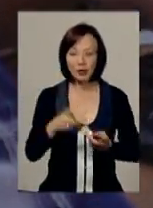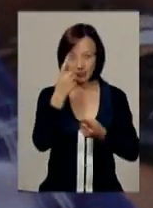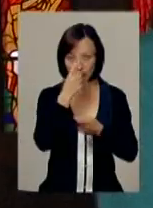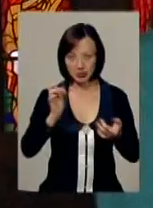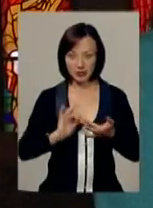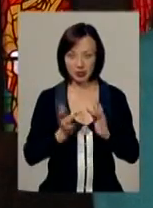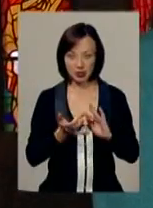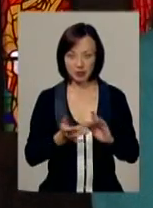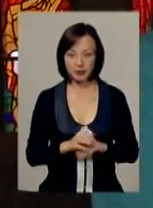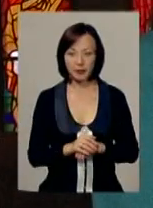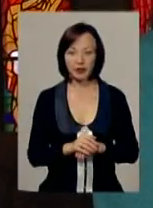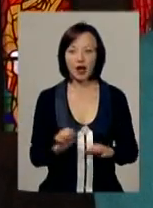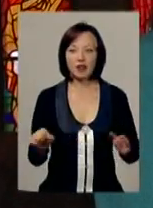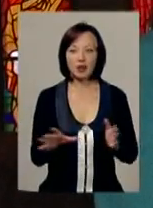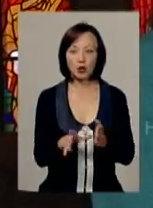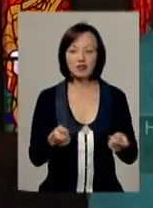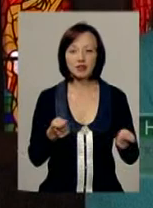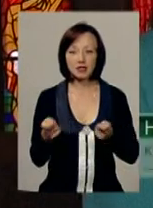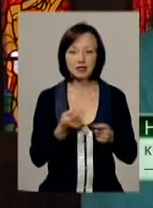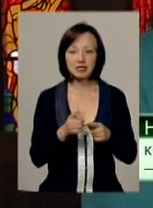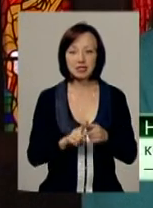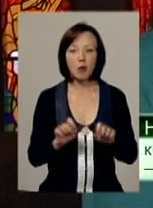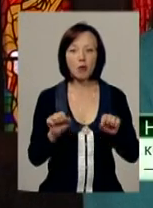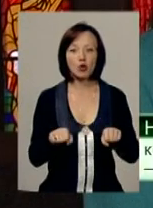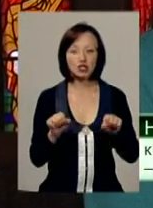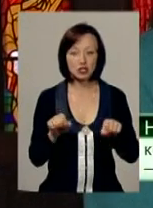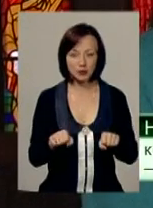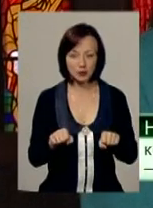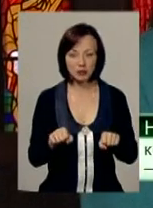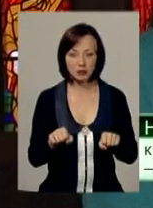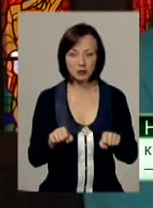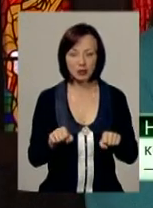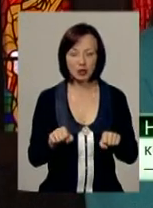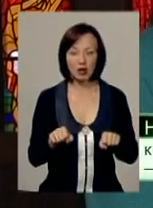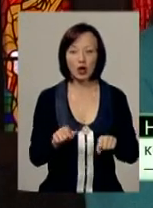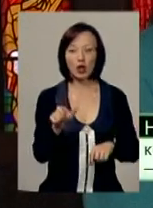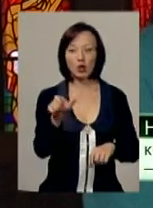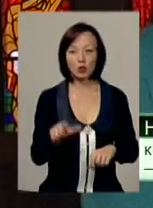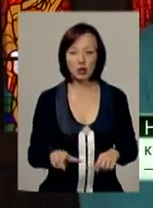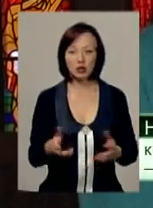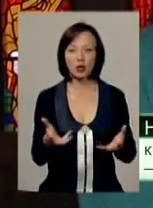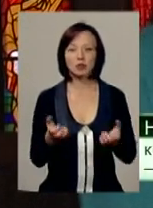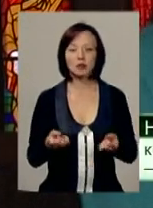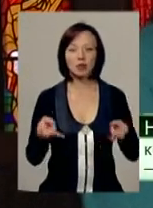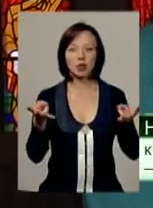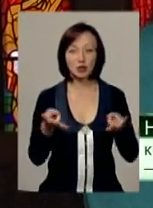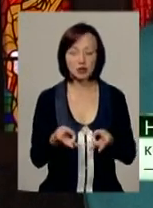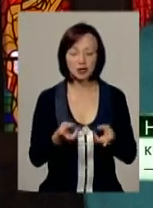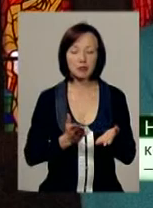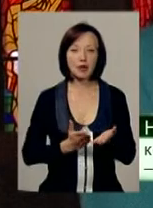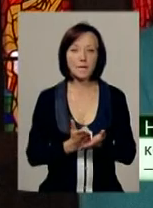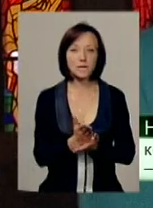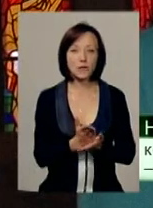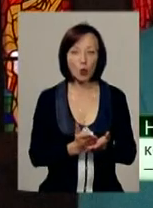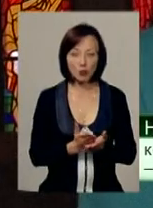нею. Електронне урядування, по-перше, це можливість. Це можливість людини отримати необхідні послуги,